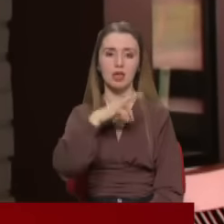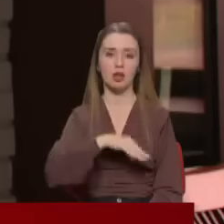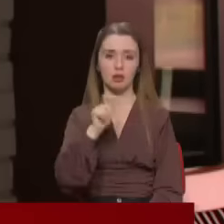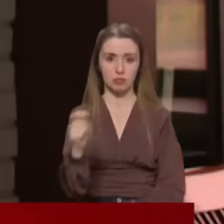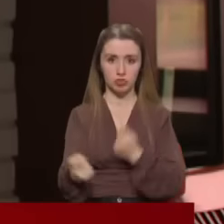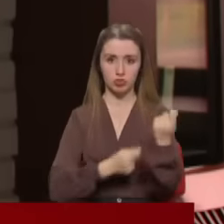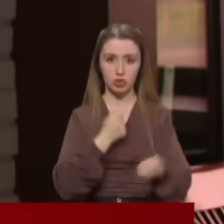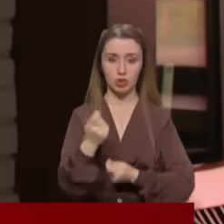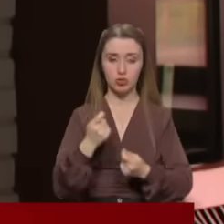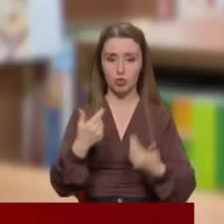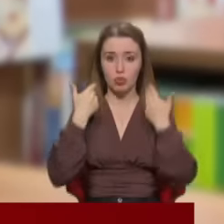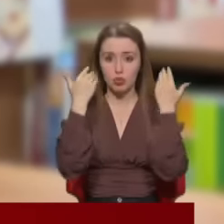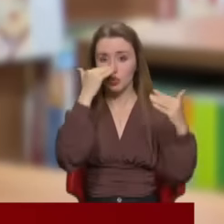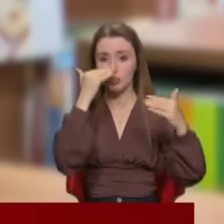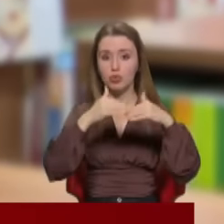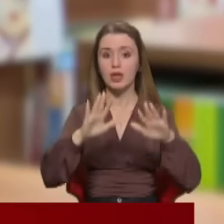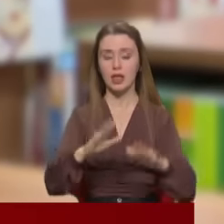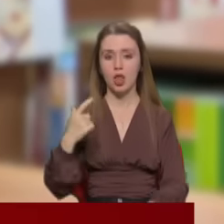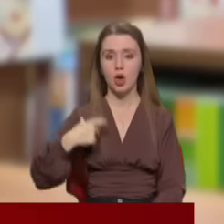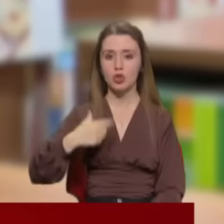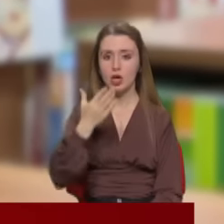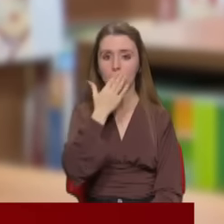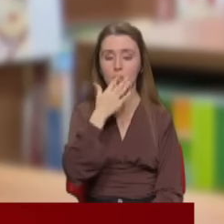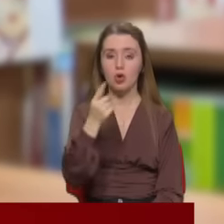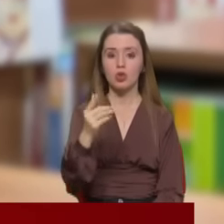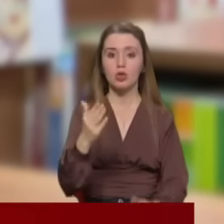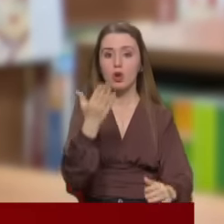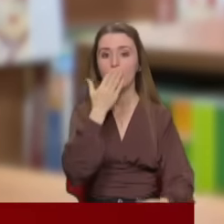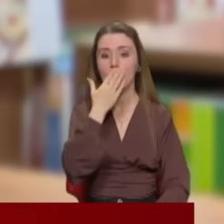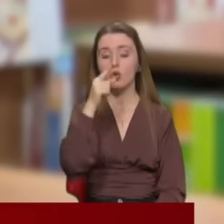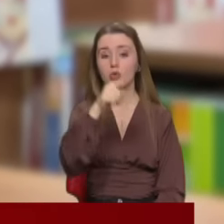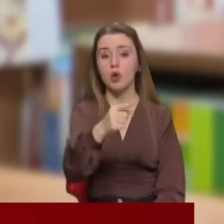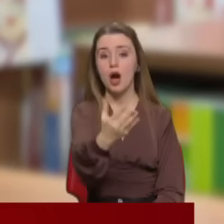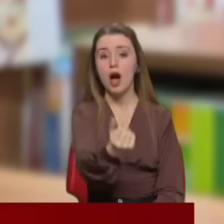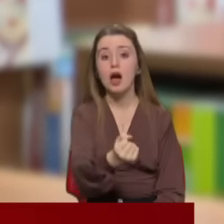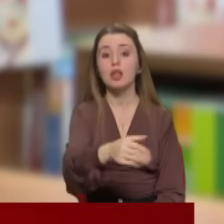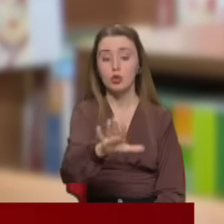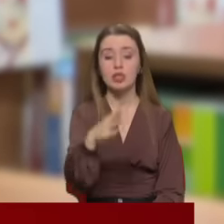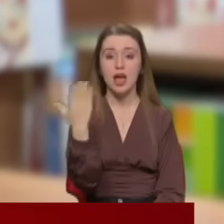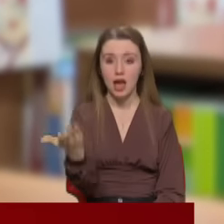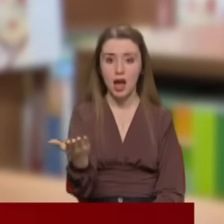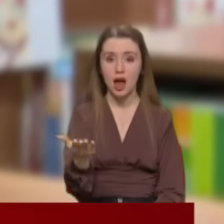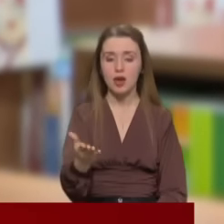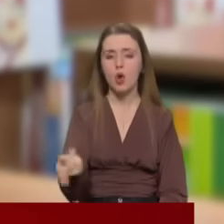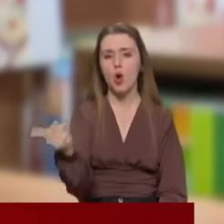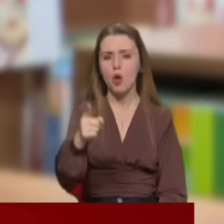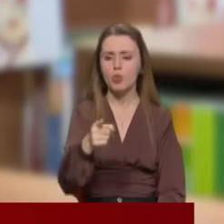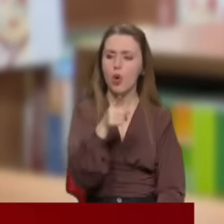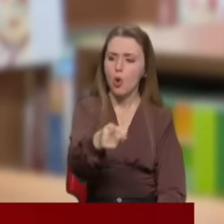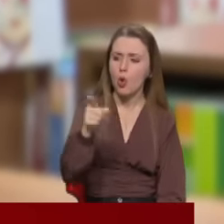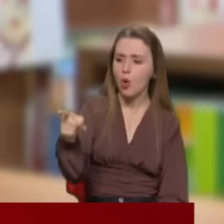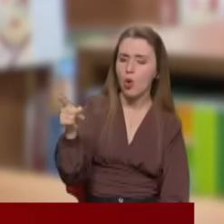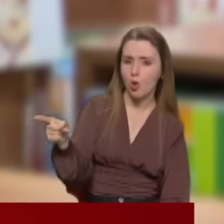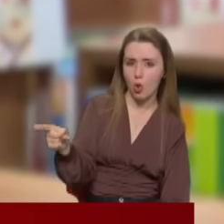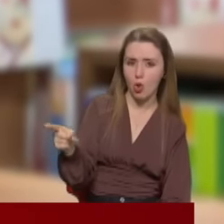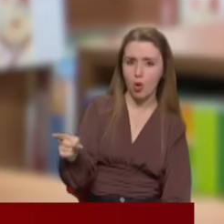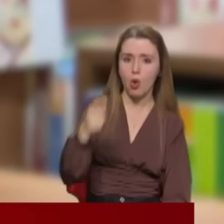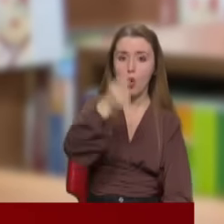yapıyorlar. Ama bu hukuka aykırı. Özel okullar okul fiyatına yansıtamadıkları her bir artışı diğer giderlere